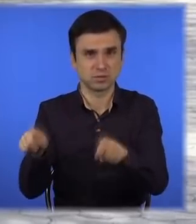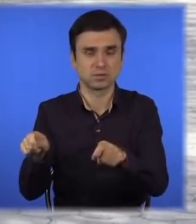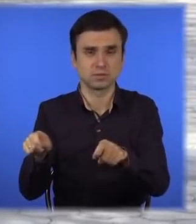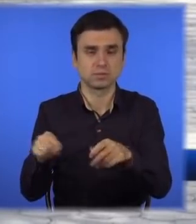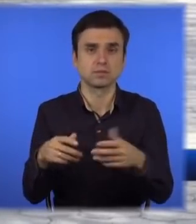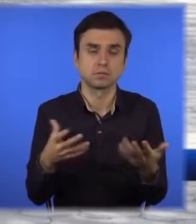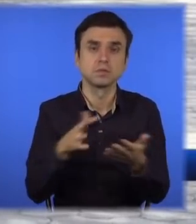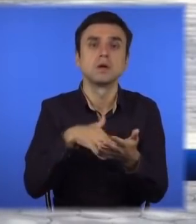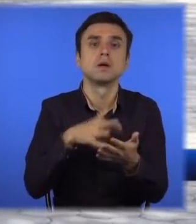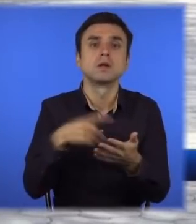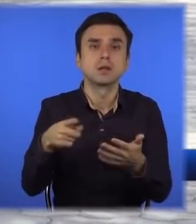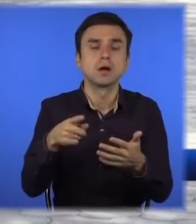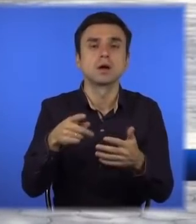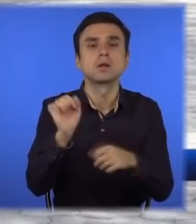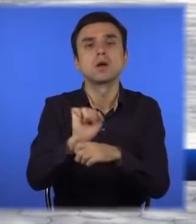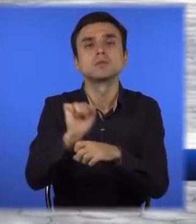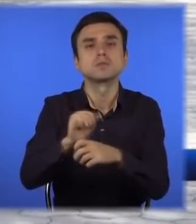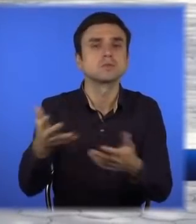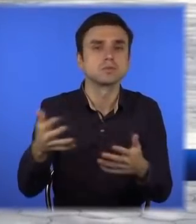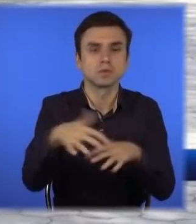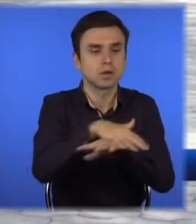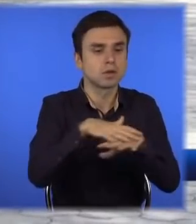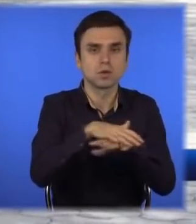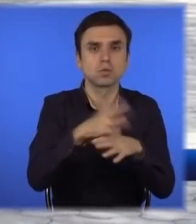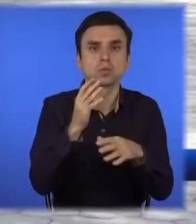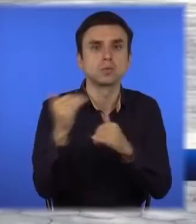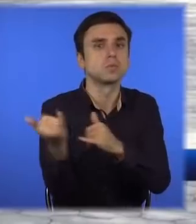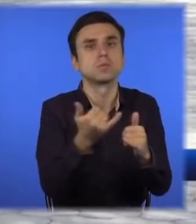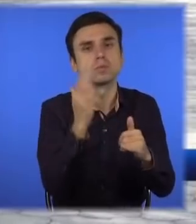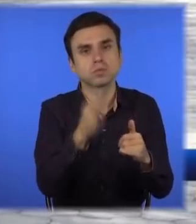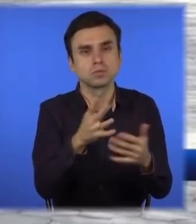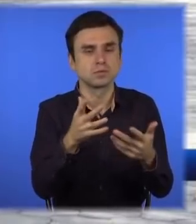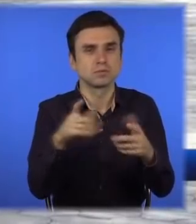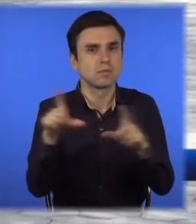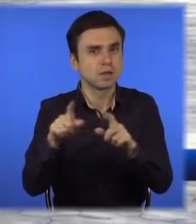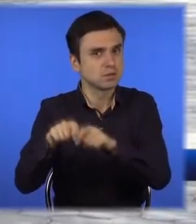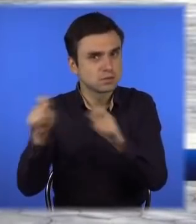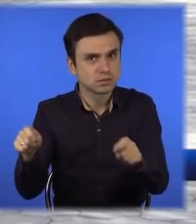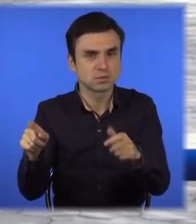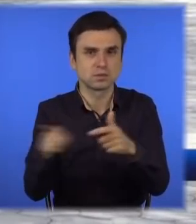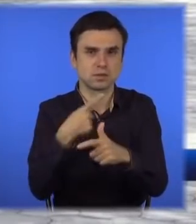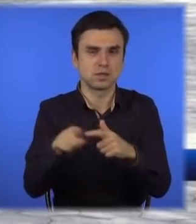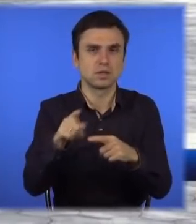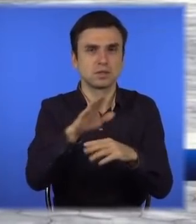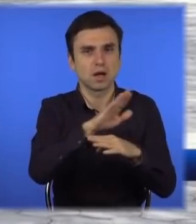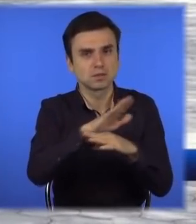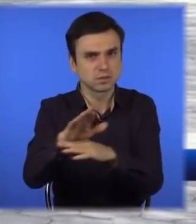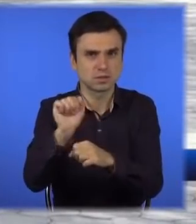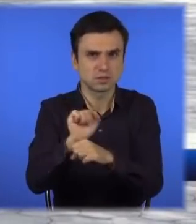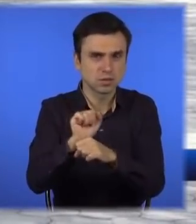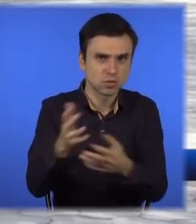В итоге виясняється, що там буде вроде як остановочний комплекс, торгове помещення, ну, з виносящимися